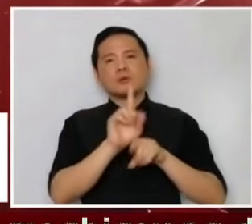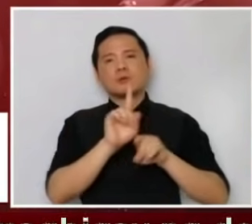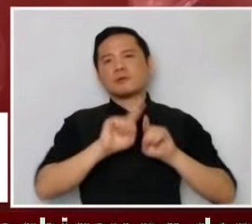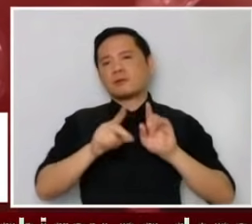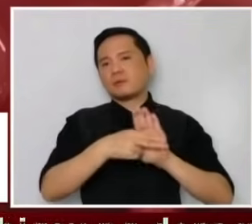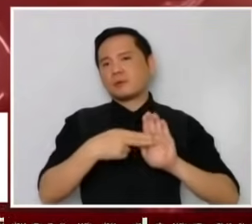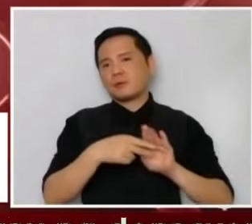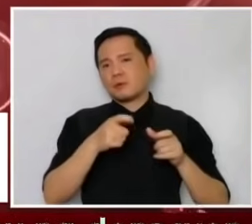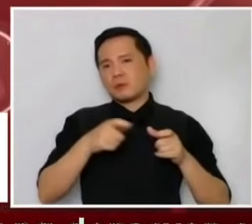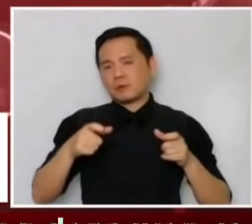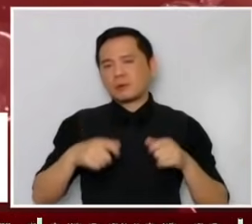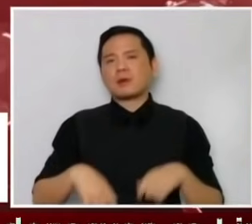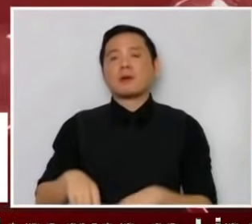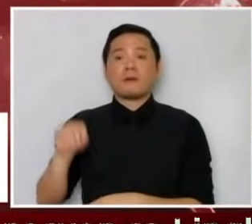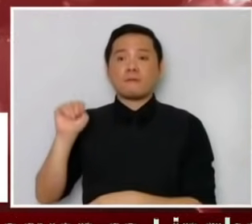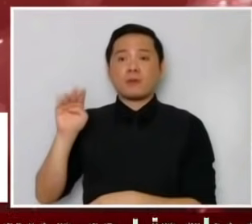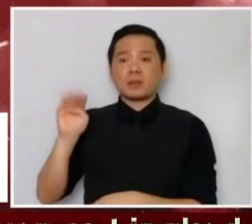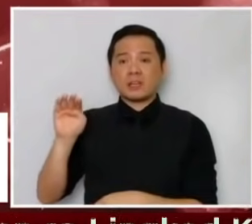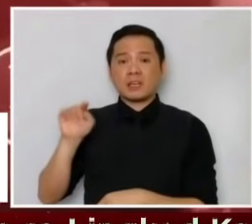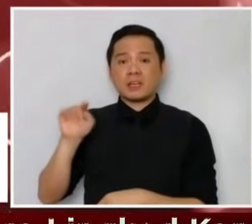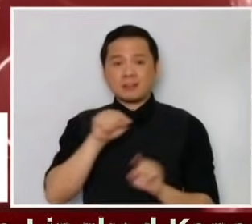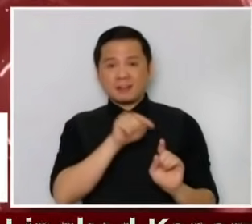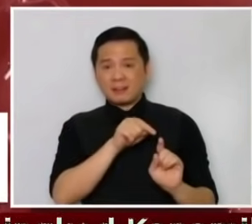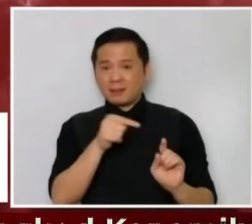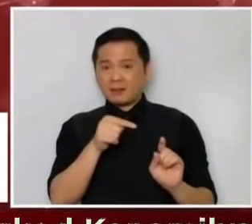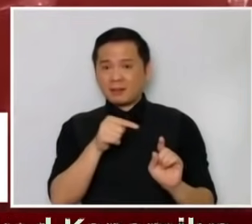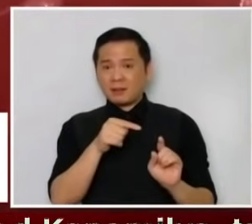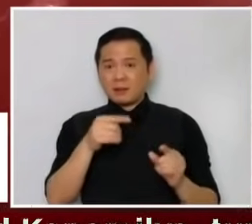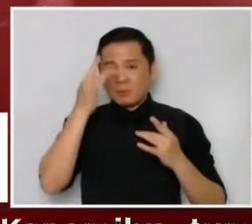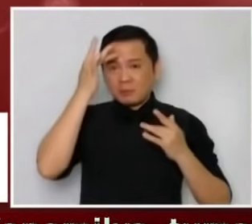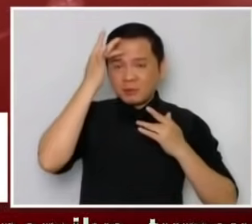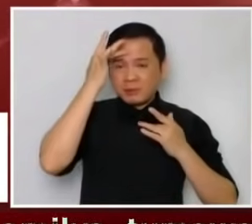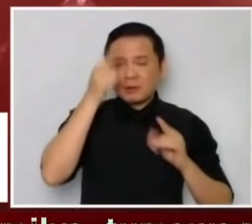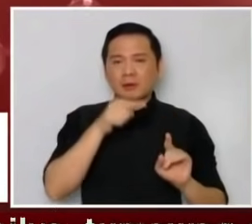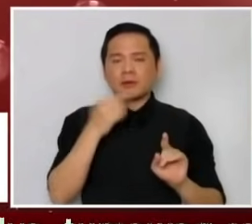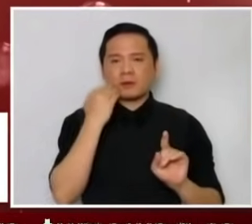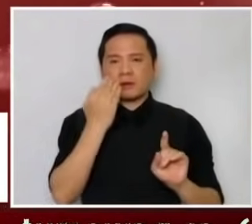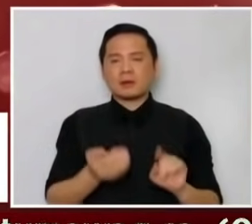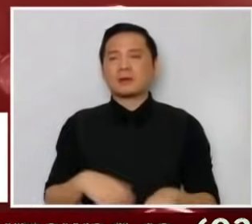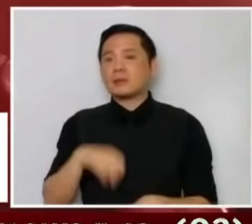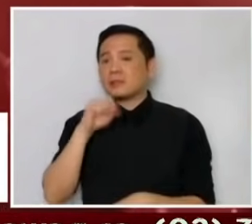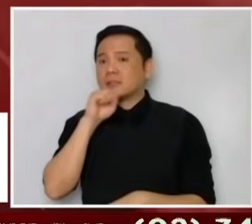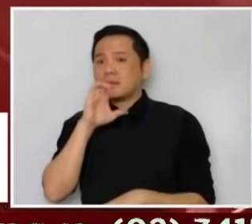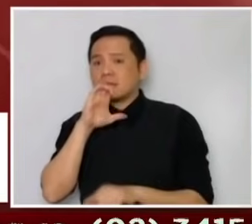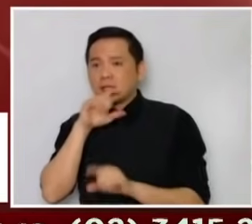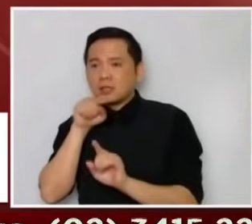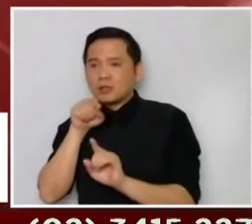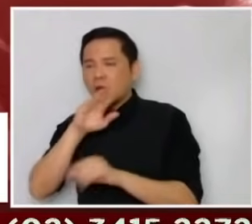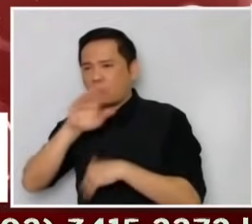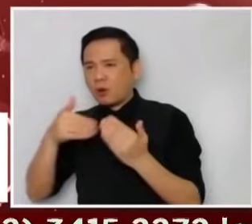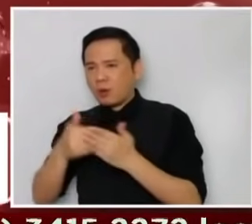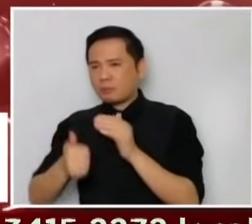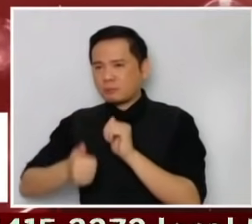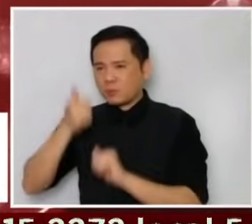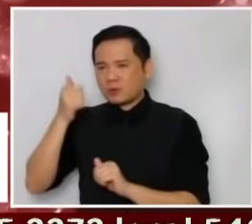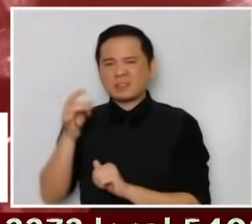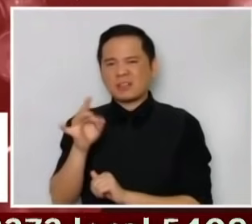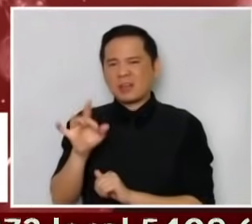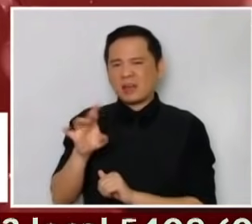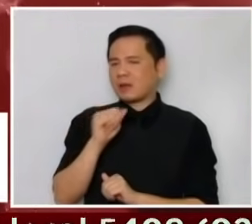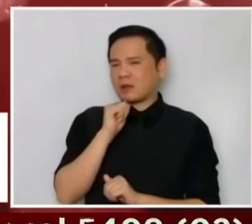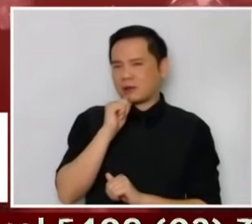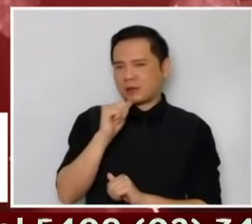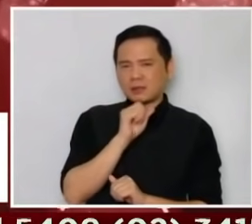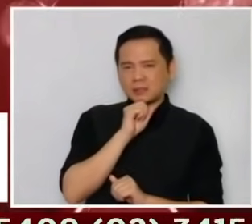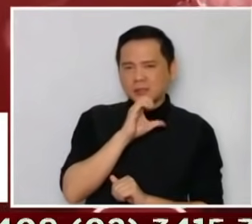ang namatay. Lahat sa mga namatay, senior citizen, maliban sa isa. Pero paliwanag ni Domingo, karamihan sa